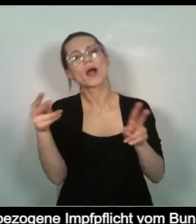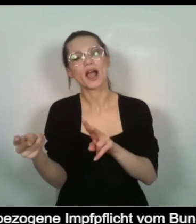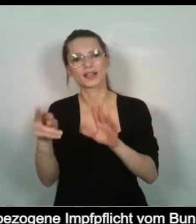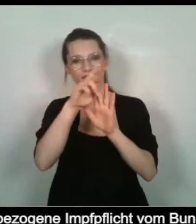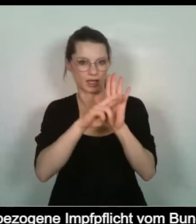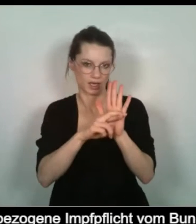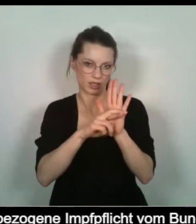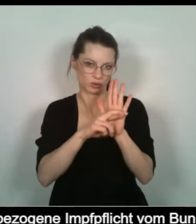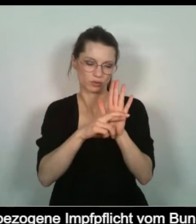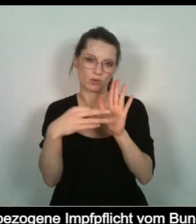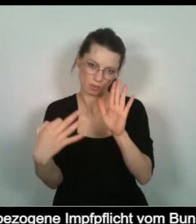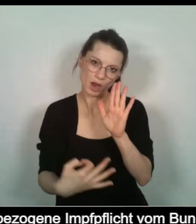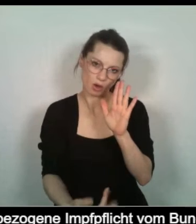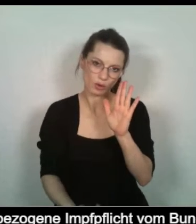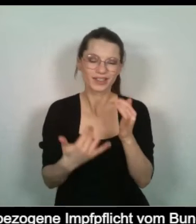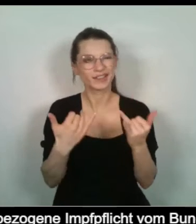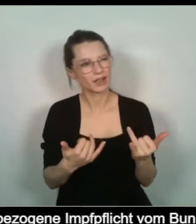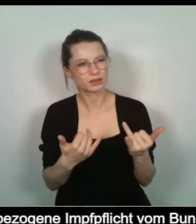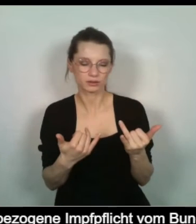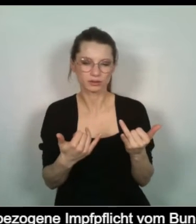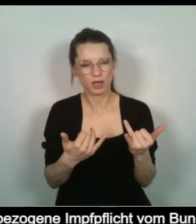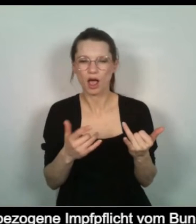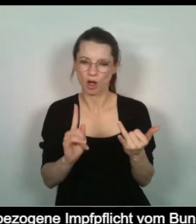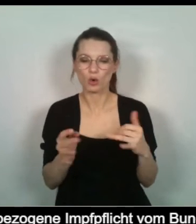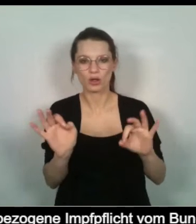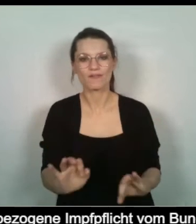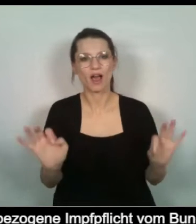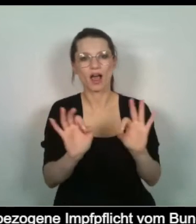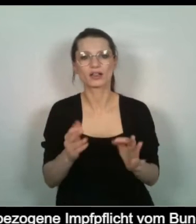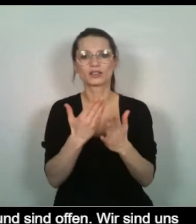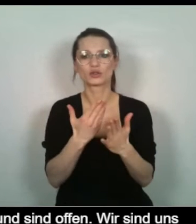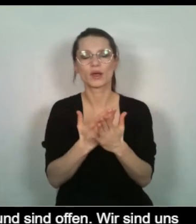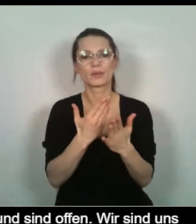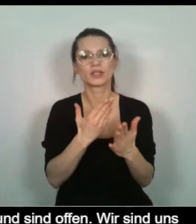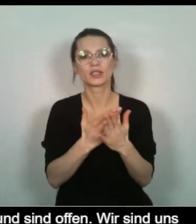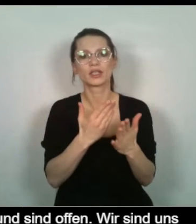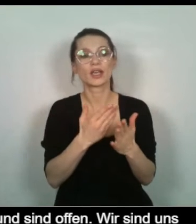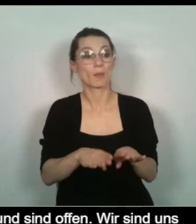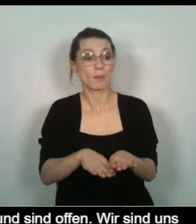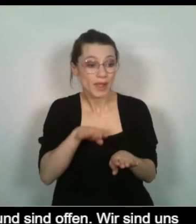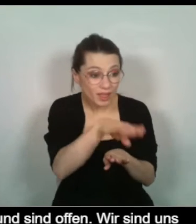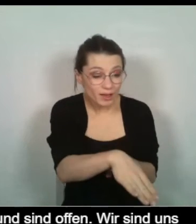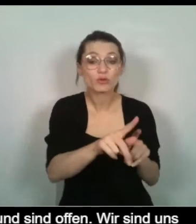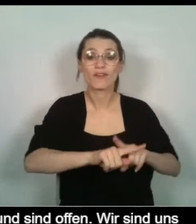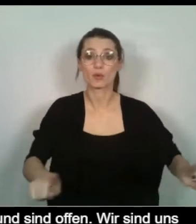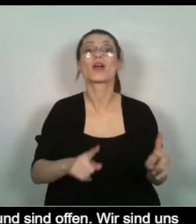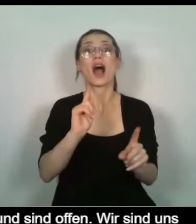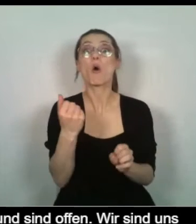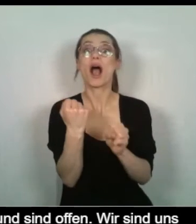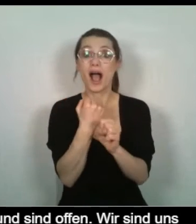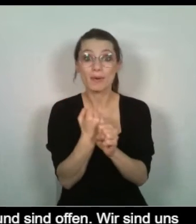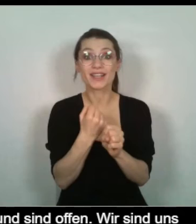etablieren. Weil die große Gefahr besteht, nach wie vor sind diese ganzen Dinge wie Betretungsverbote, die auch arbeitsrechtliche Verbote quasi sind,